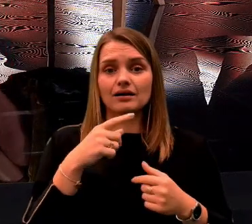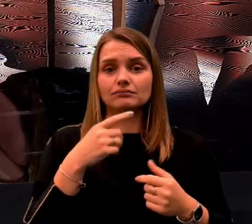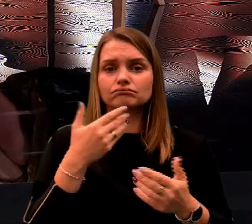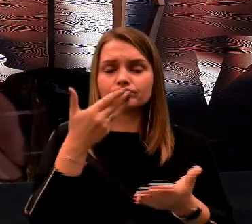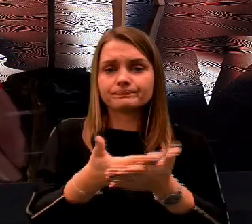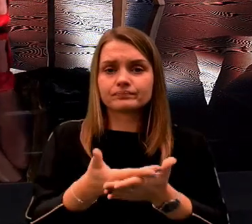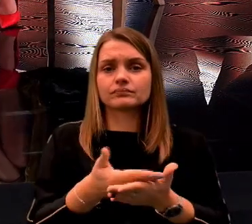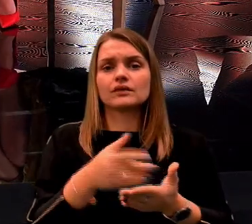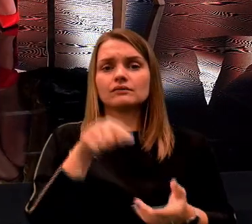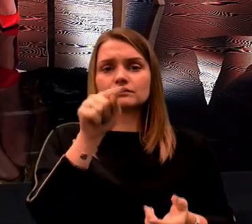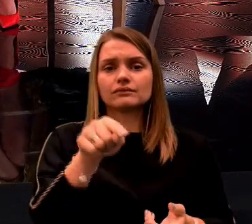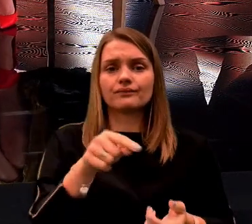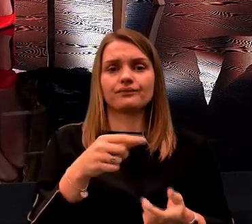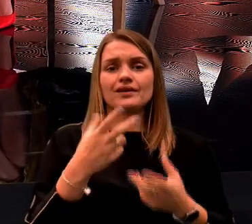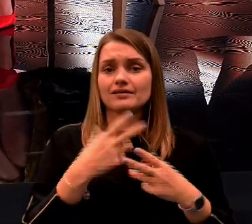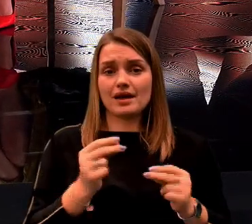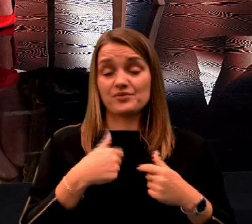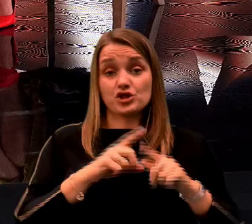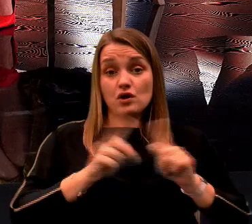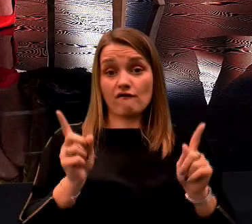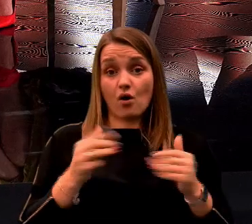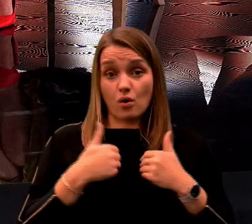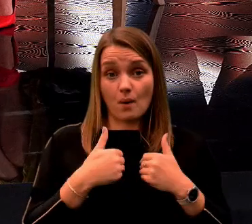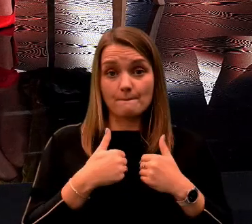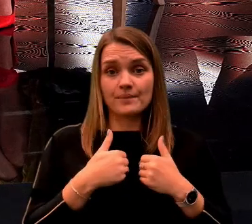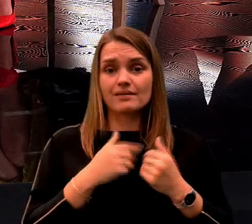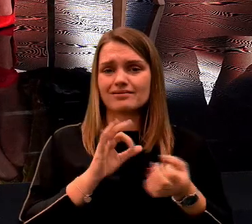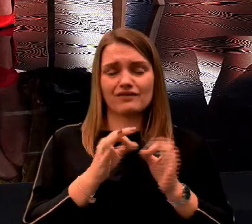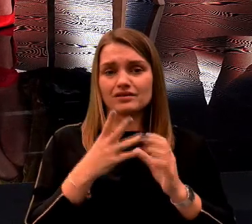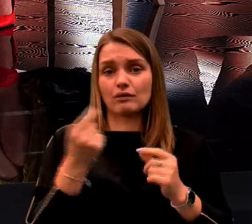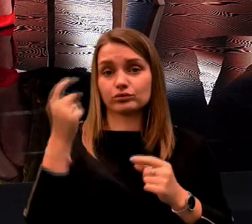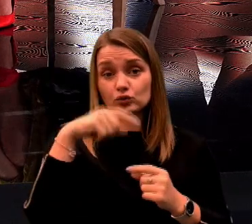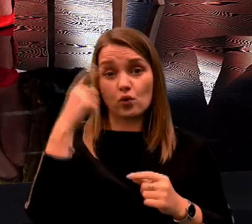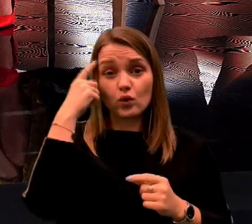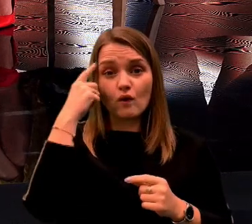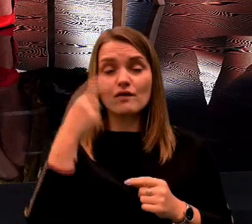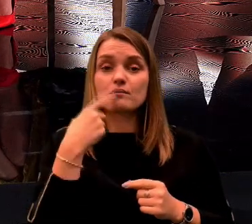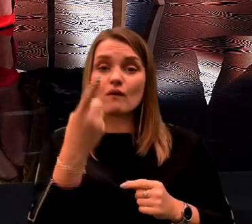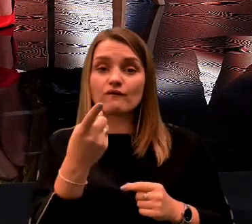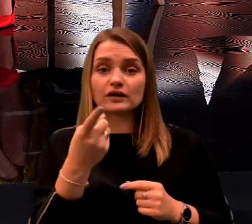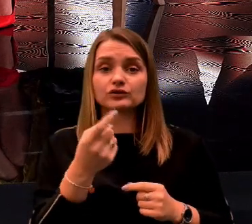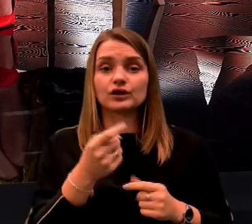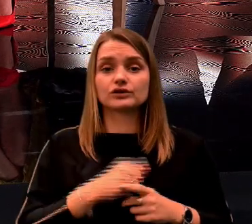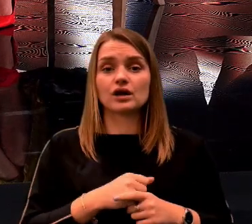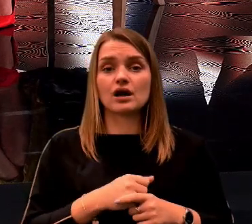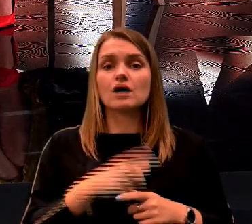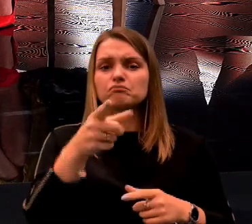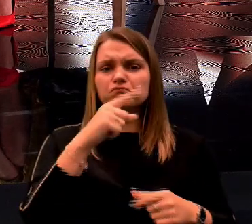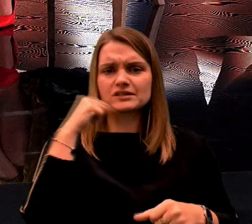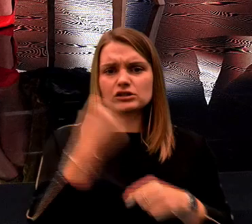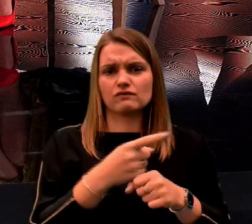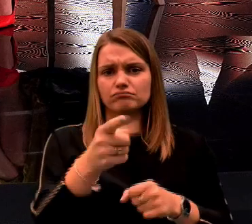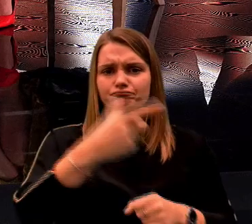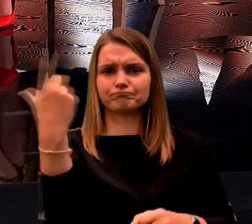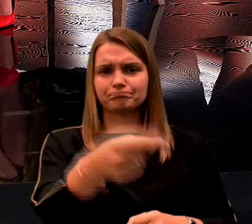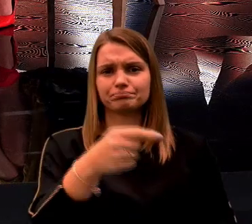narzucam, bo ja nie śmiem, to znaczy nie wolno mi i nawet mi do głowy nie przychodzi, żeby komuś powiedzieć, oho, zdecydowanie pan powinien iść na